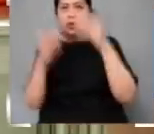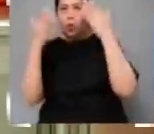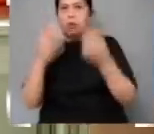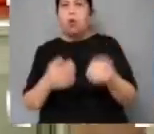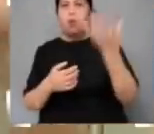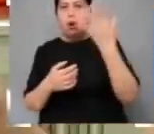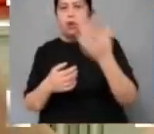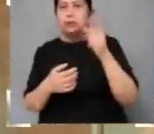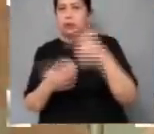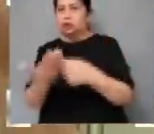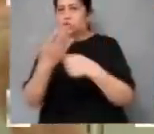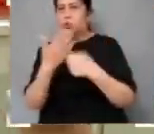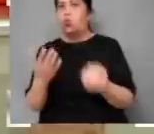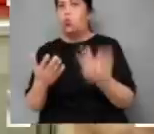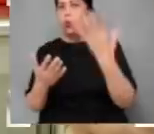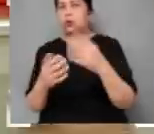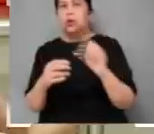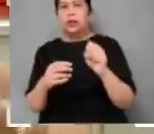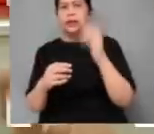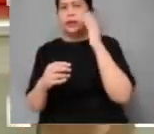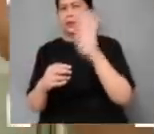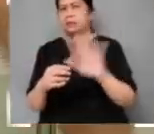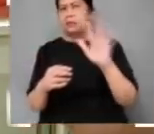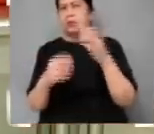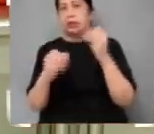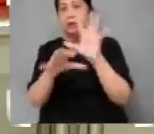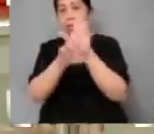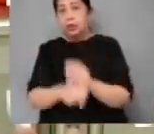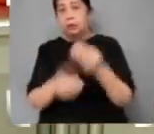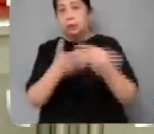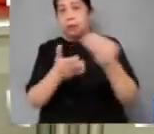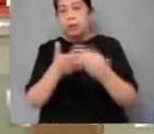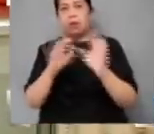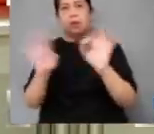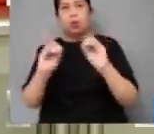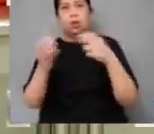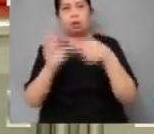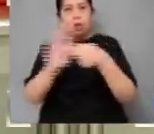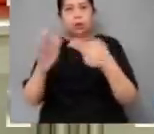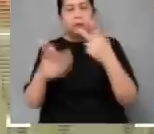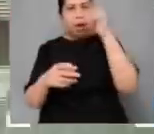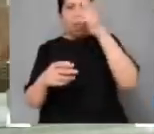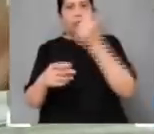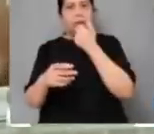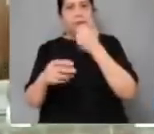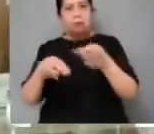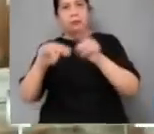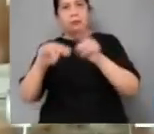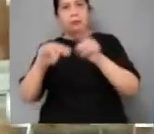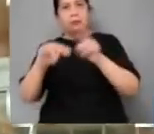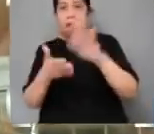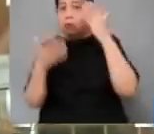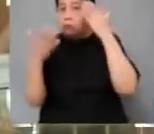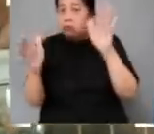mo na kung usually na bumibili ka, pero kung walang price tag, baka mas tumaas na yung presyo niyan. Agad namang inayos